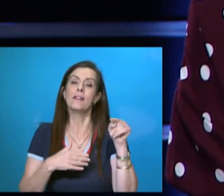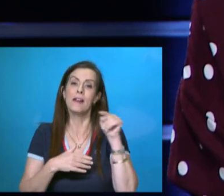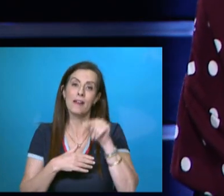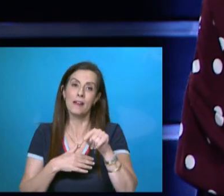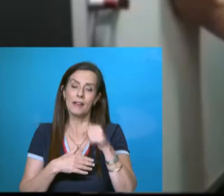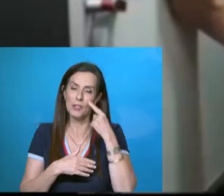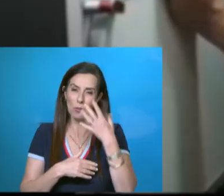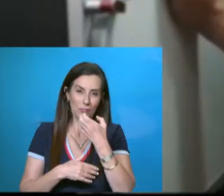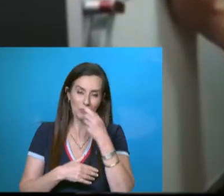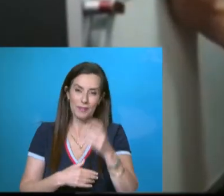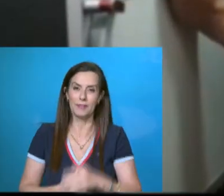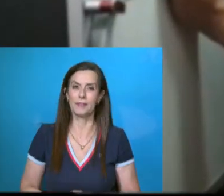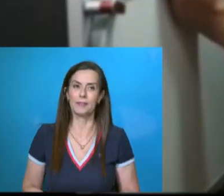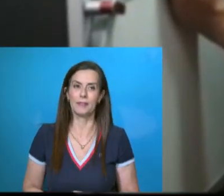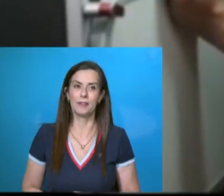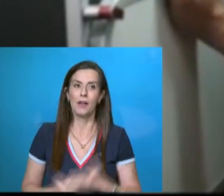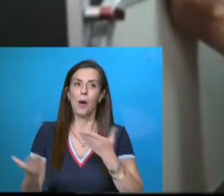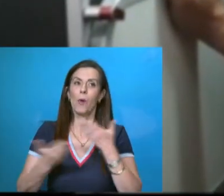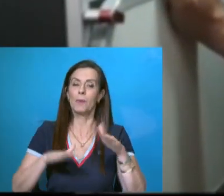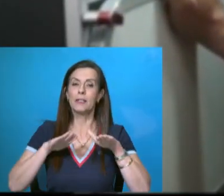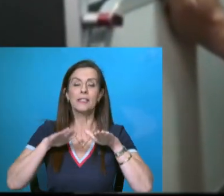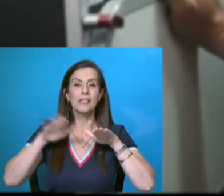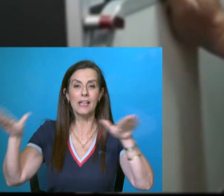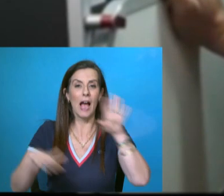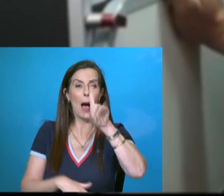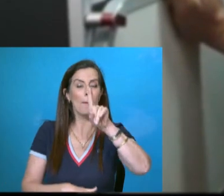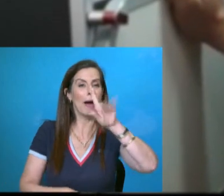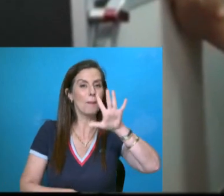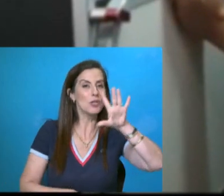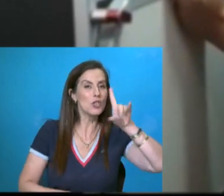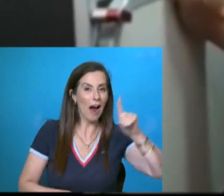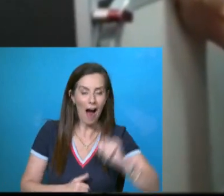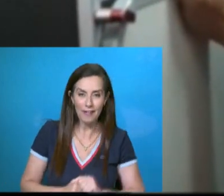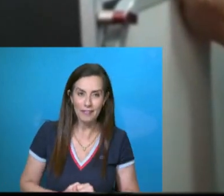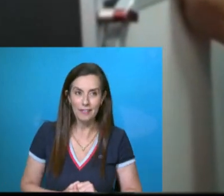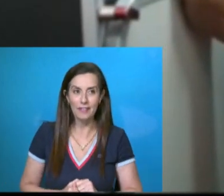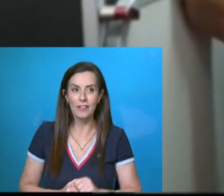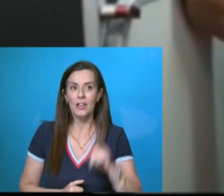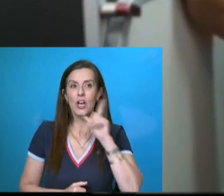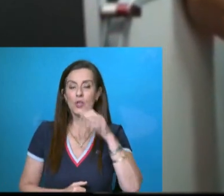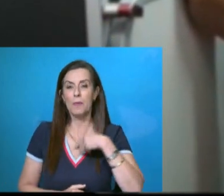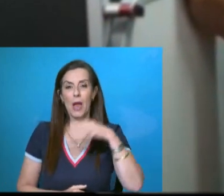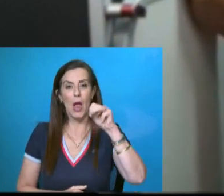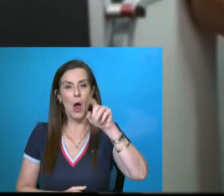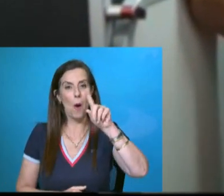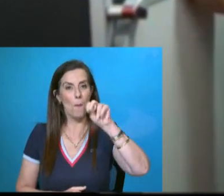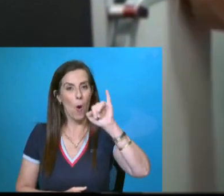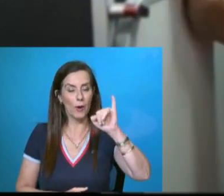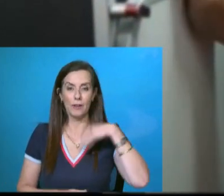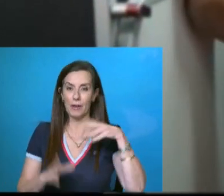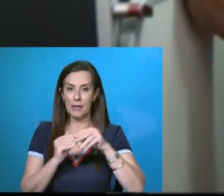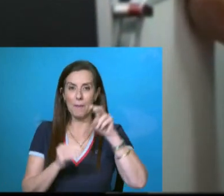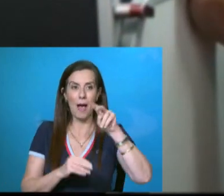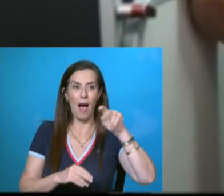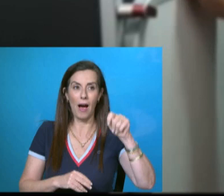בקשר. ברוכים הבאים לטיסת ישראייר 451. שמי מוני ויחד עם ינת, ונפל